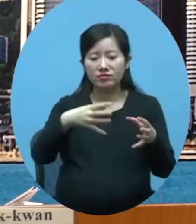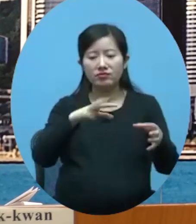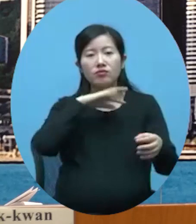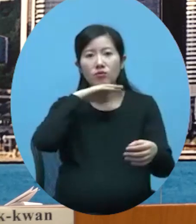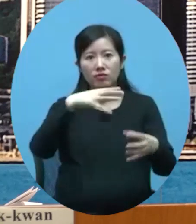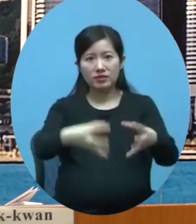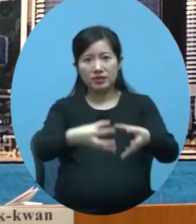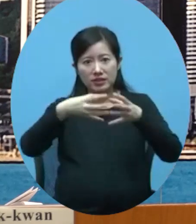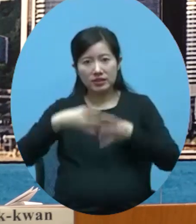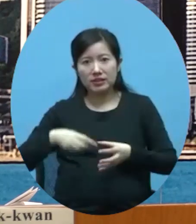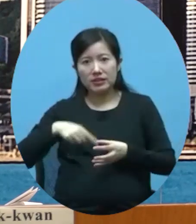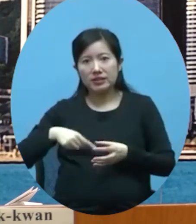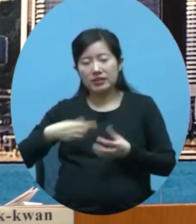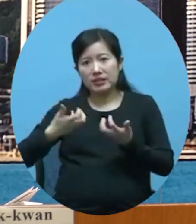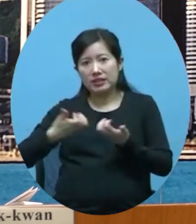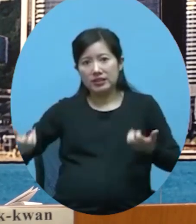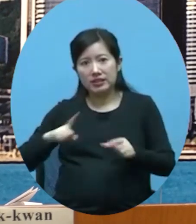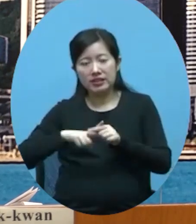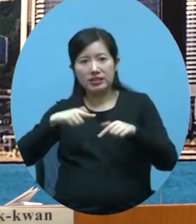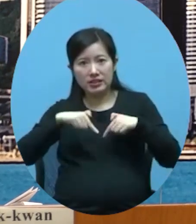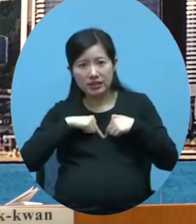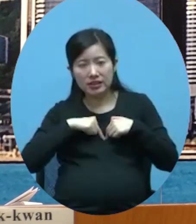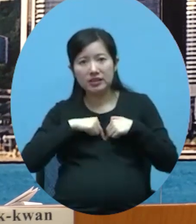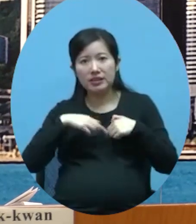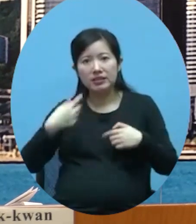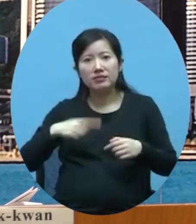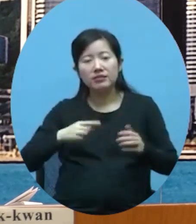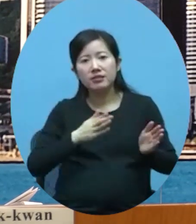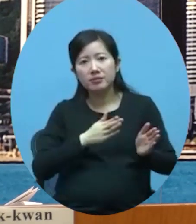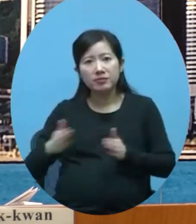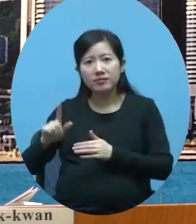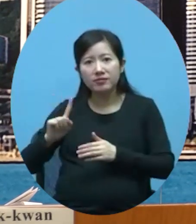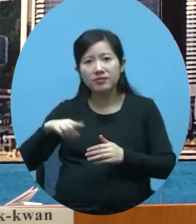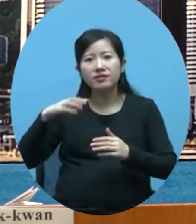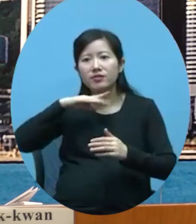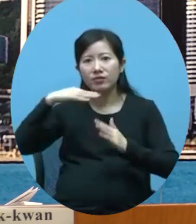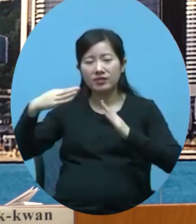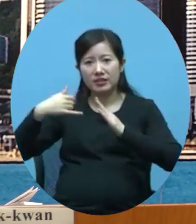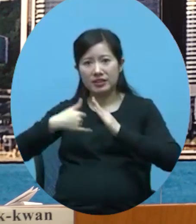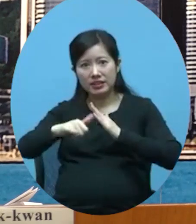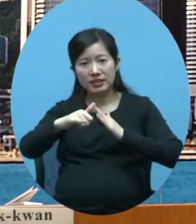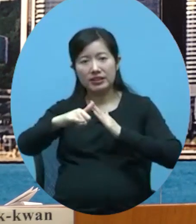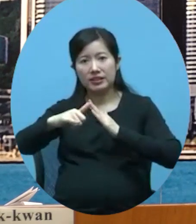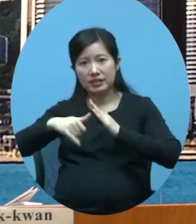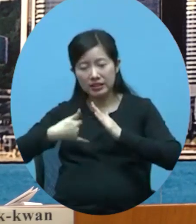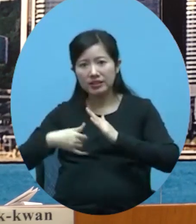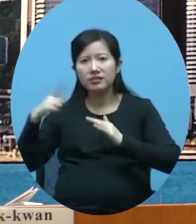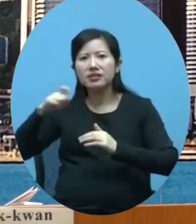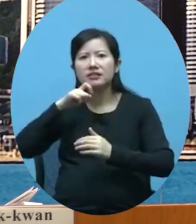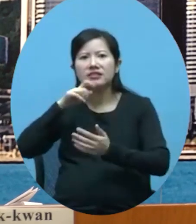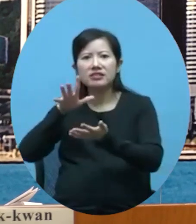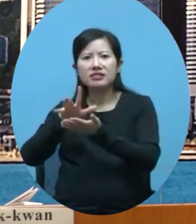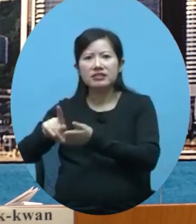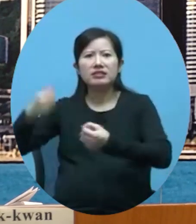我們都多次解釋健康檢心的安排是出和入都是有專車接送是他們